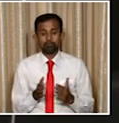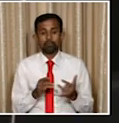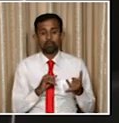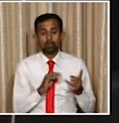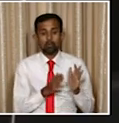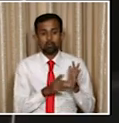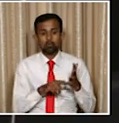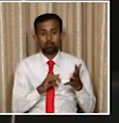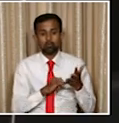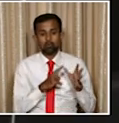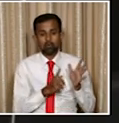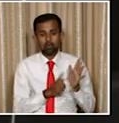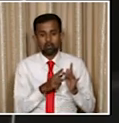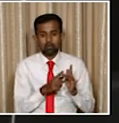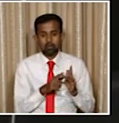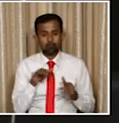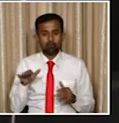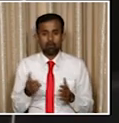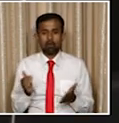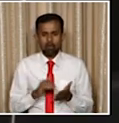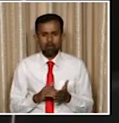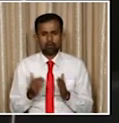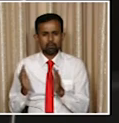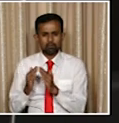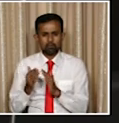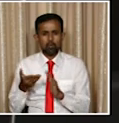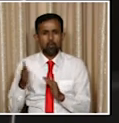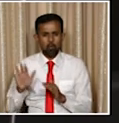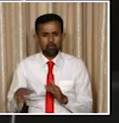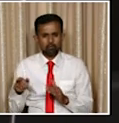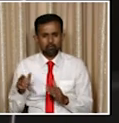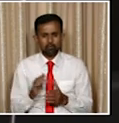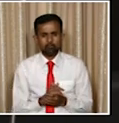அந்த மீள்குடியேற்ற கிராமத்திலே மகே காத்தாமி பஸ்வம் தோத்துறது